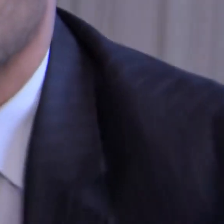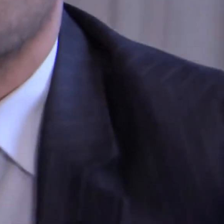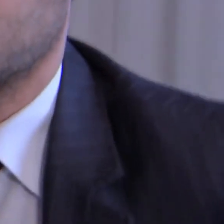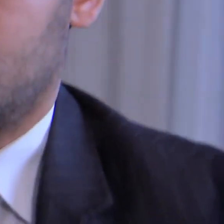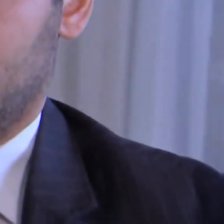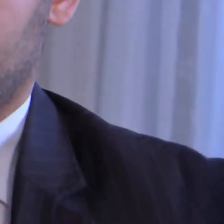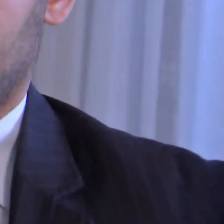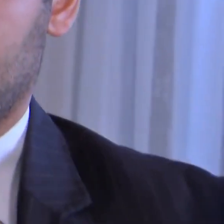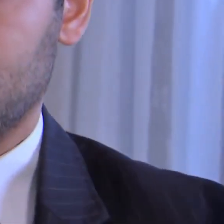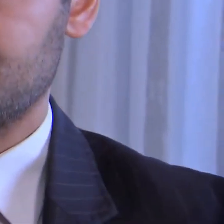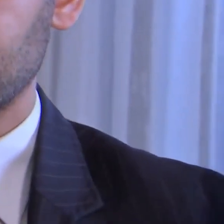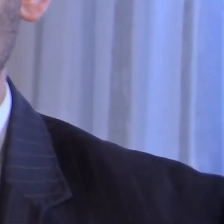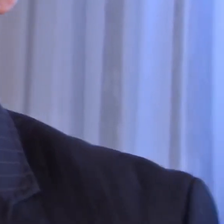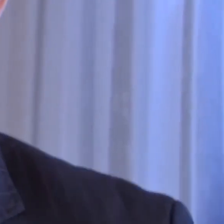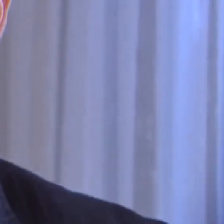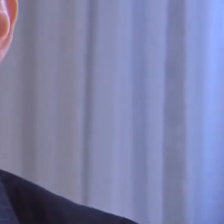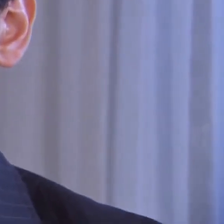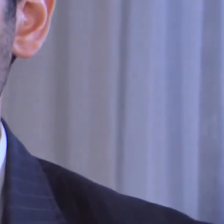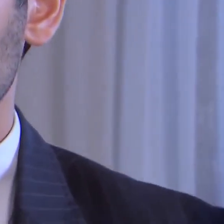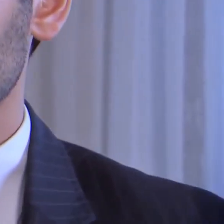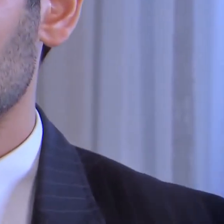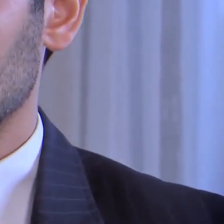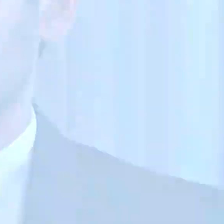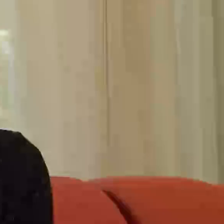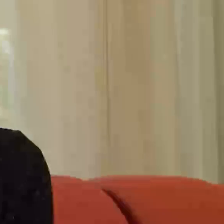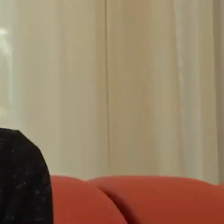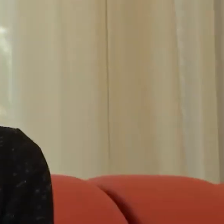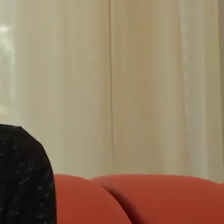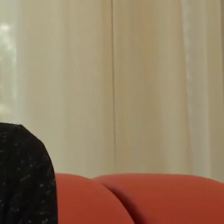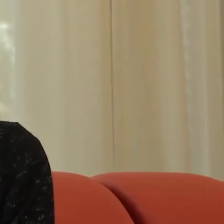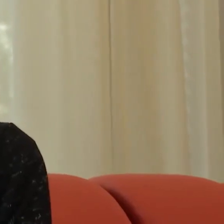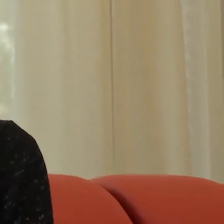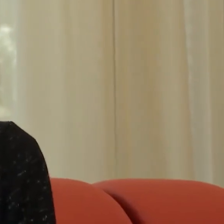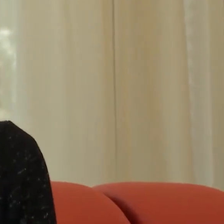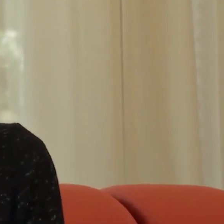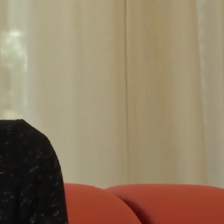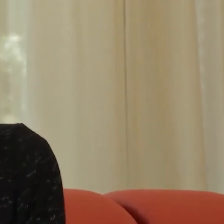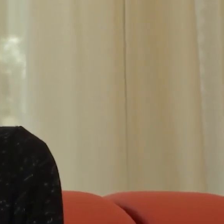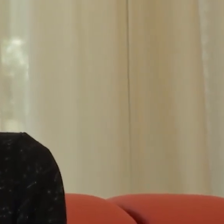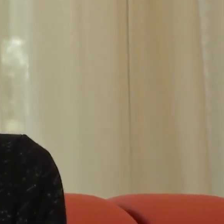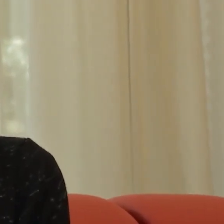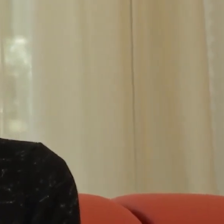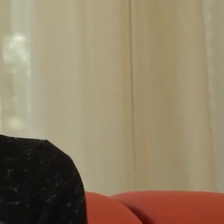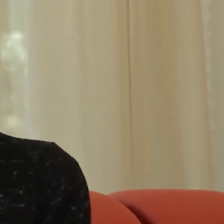Ömer doğruldu. Gözlerini kaçırıyor. Yutkundu. Şimdi.